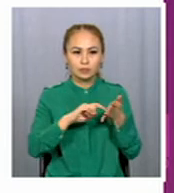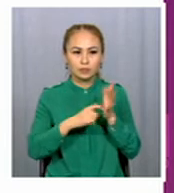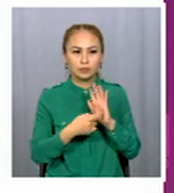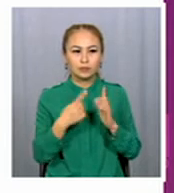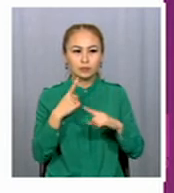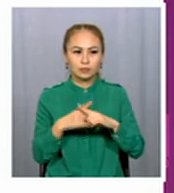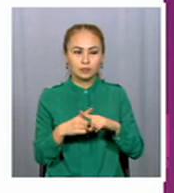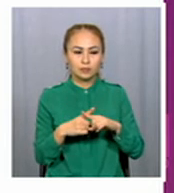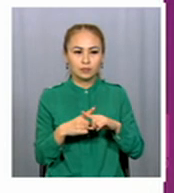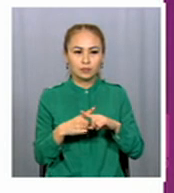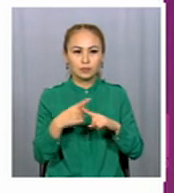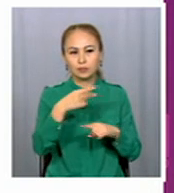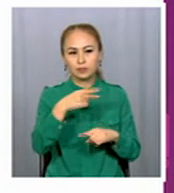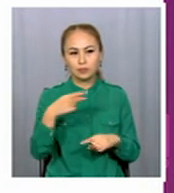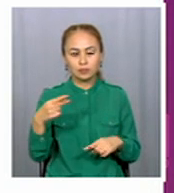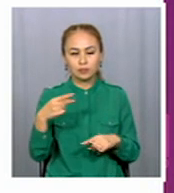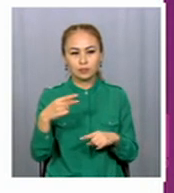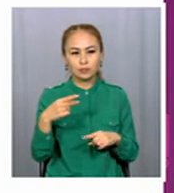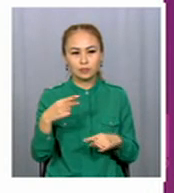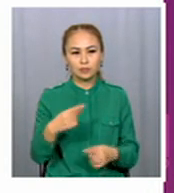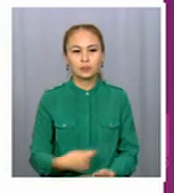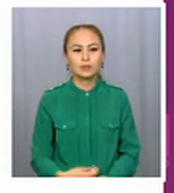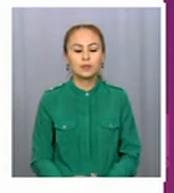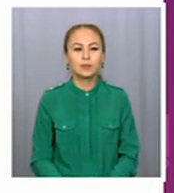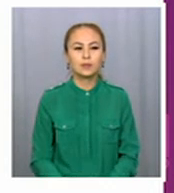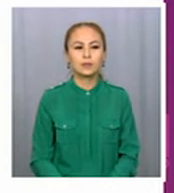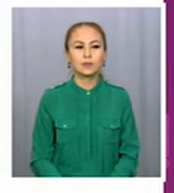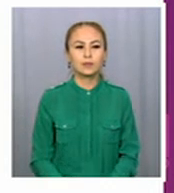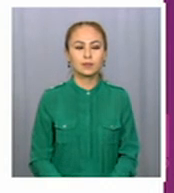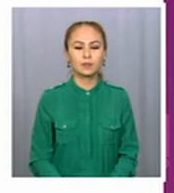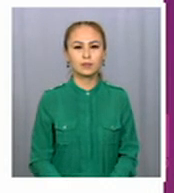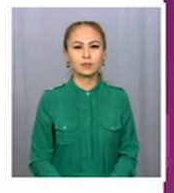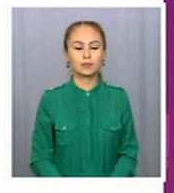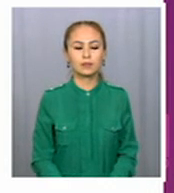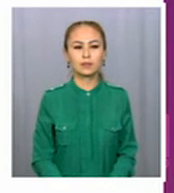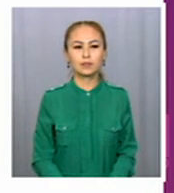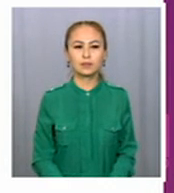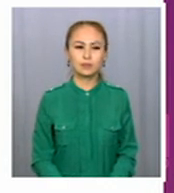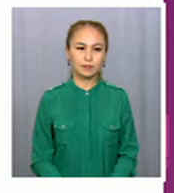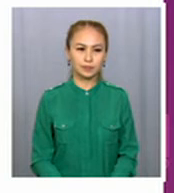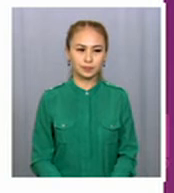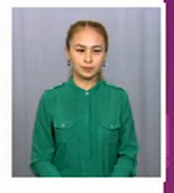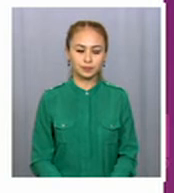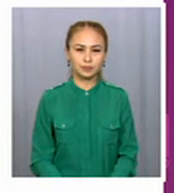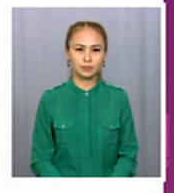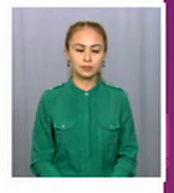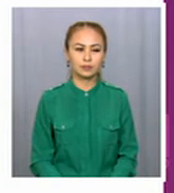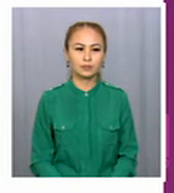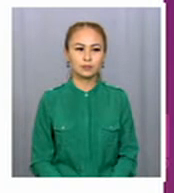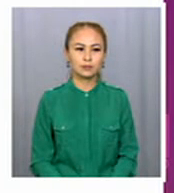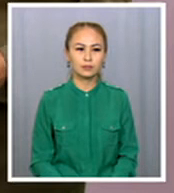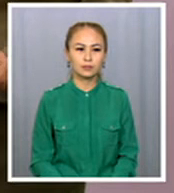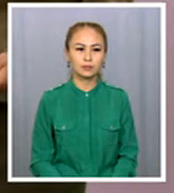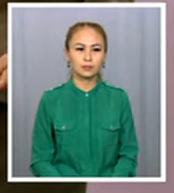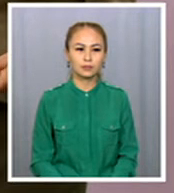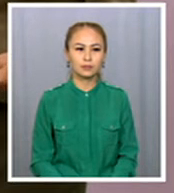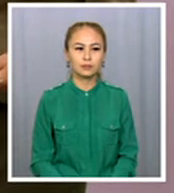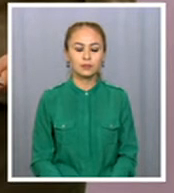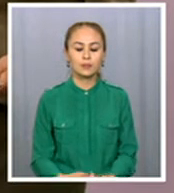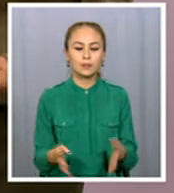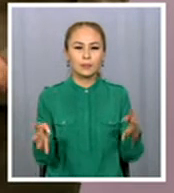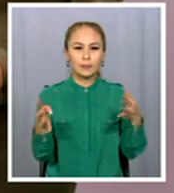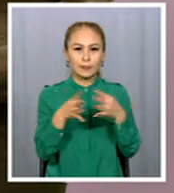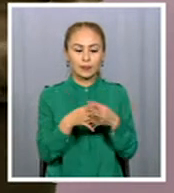әрпінің көбейтіндісі, ал 3x 3 саны мен X әрпінің көбейтіндісі түрінде.